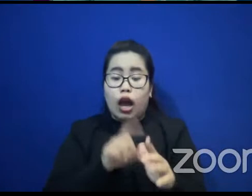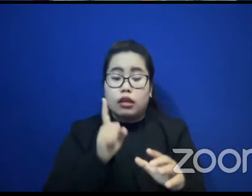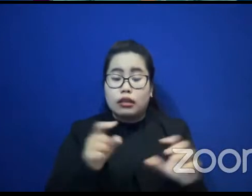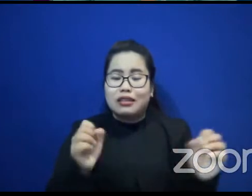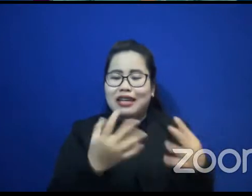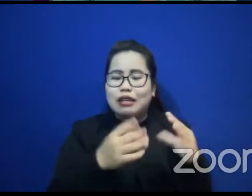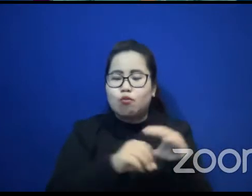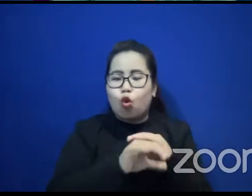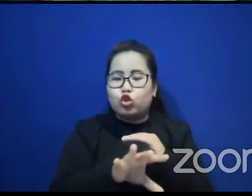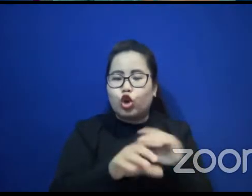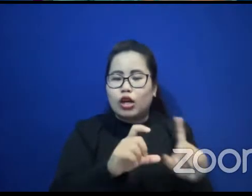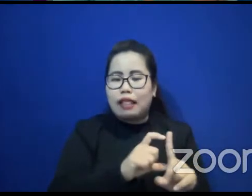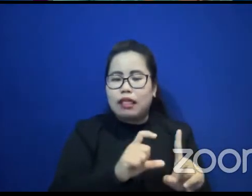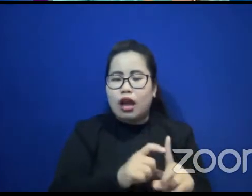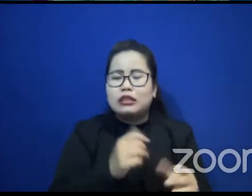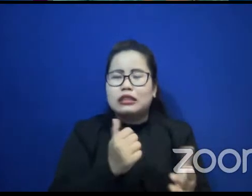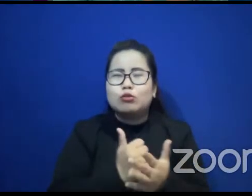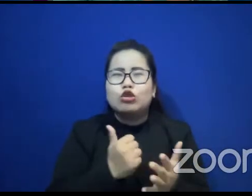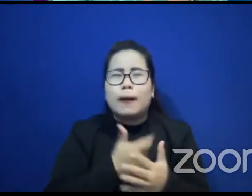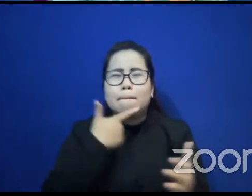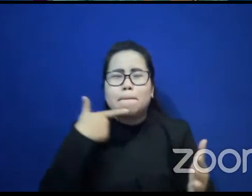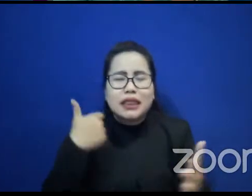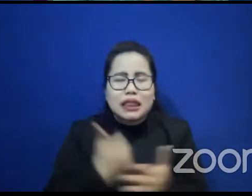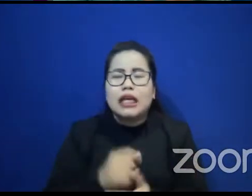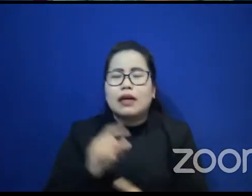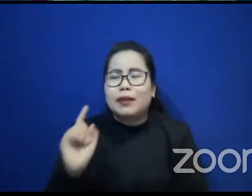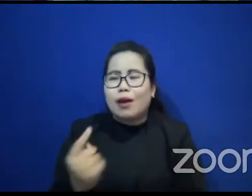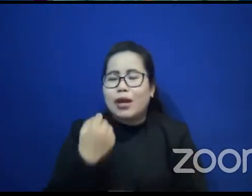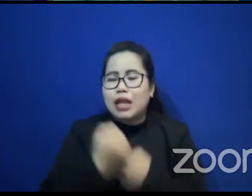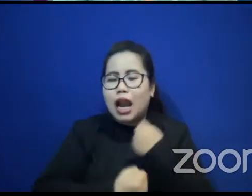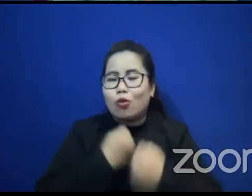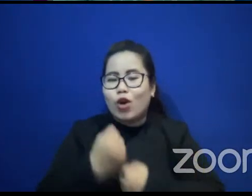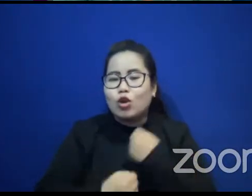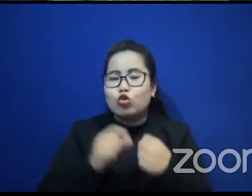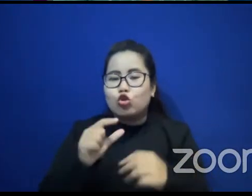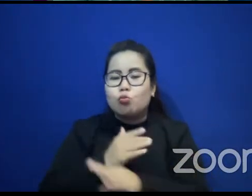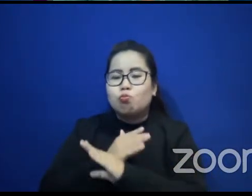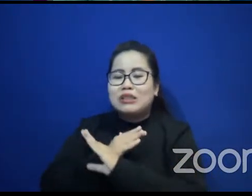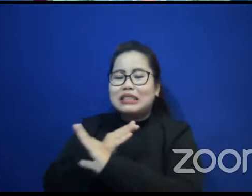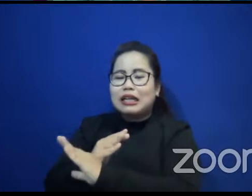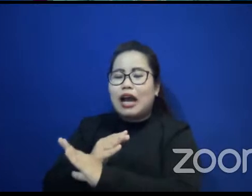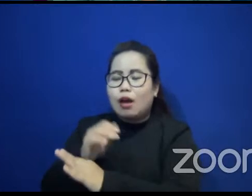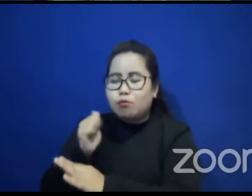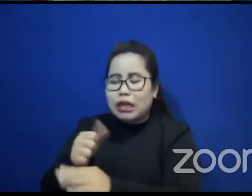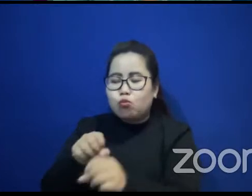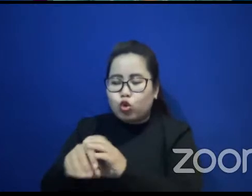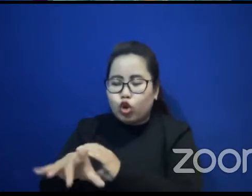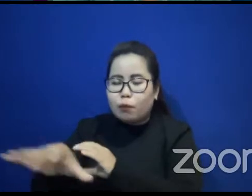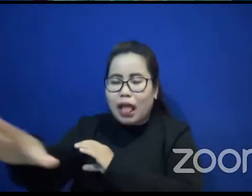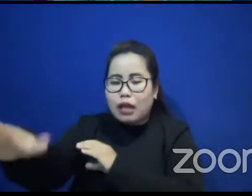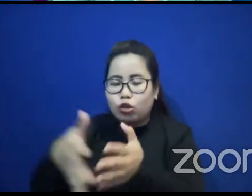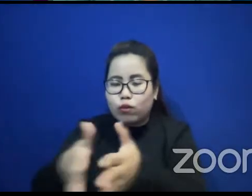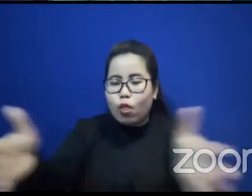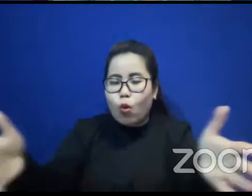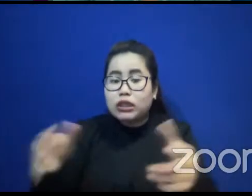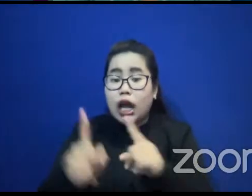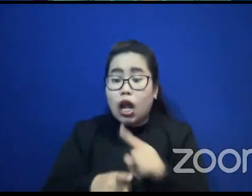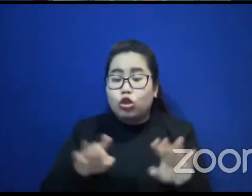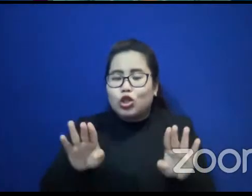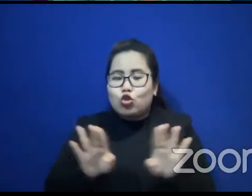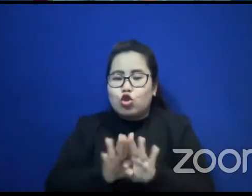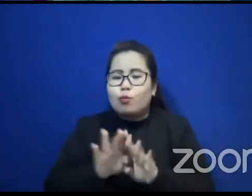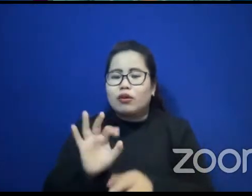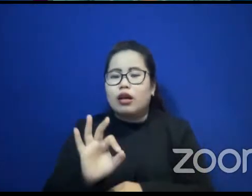satu hal paling penting atau paling pertama yang harus kita lakukan untuk mencegah terjadi joran lebih lanjut gitu ya karena kalau itu tidak ditutup